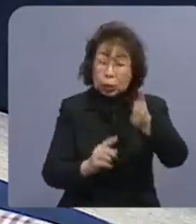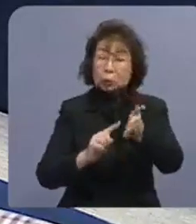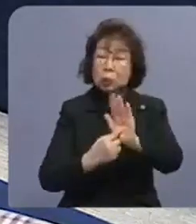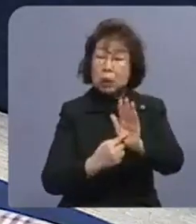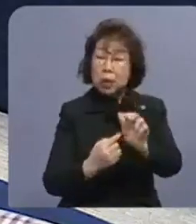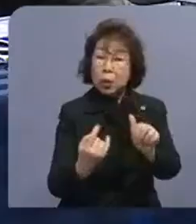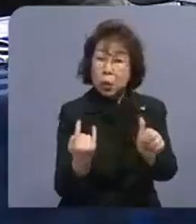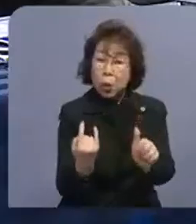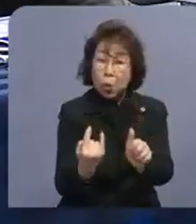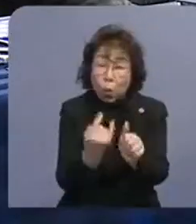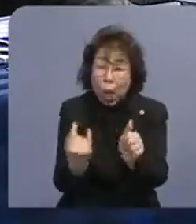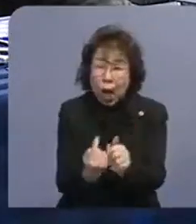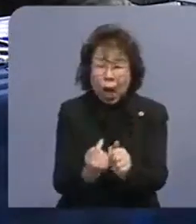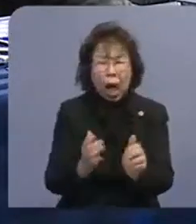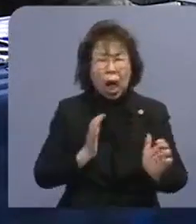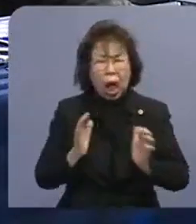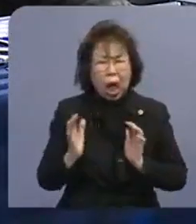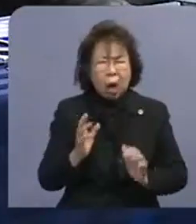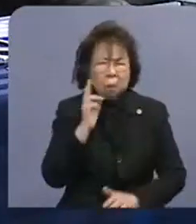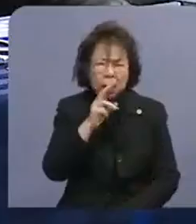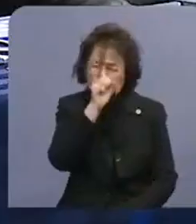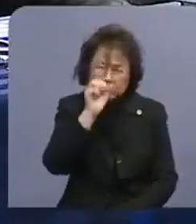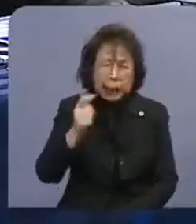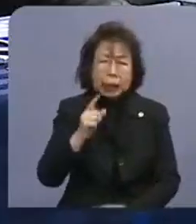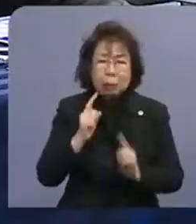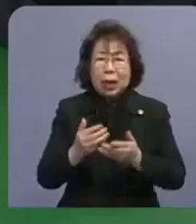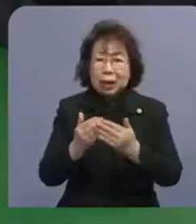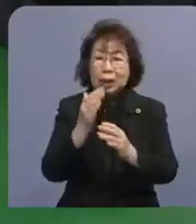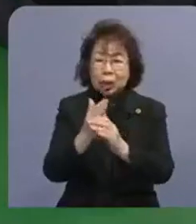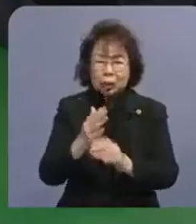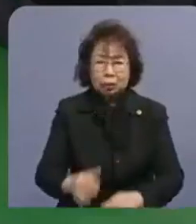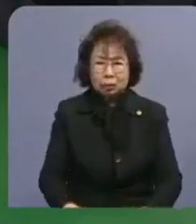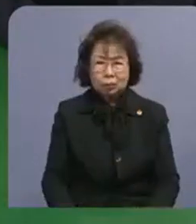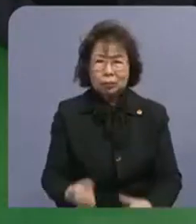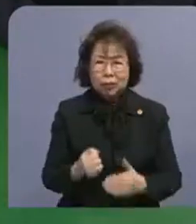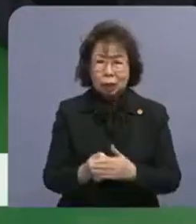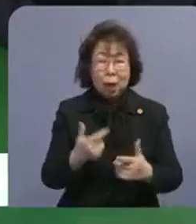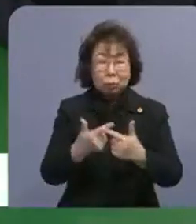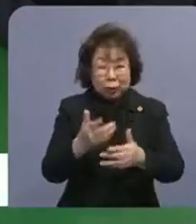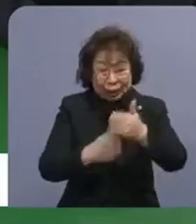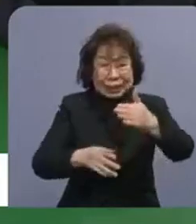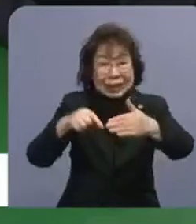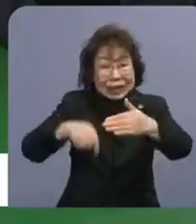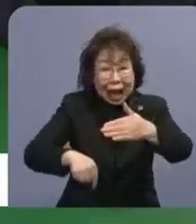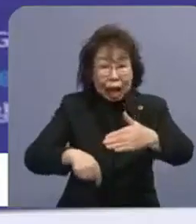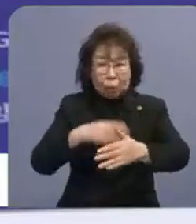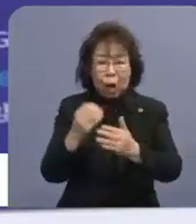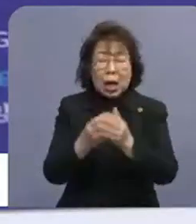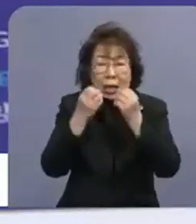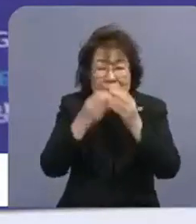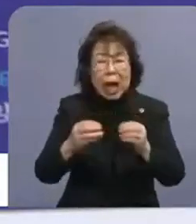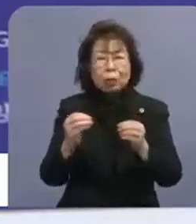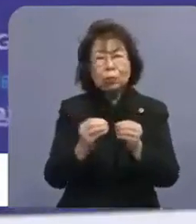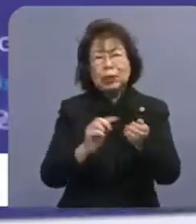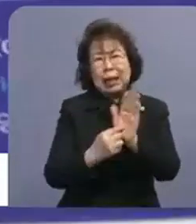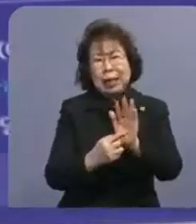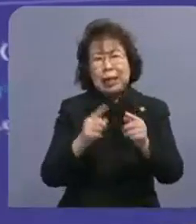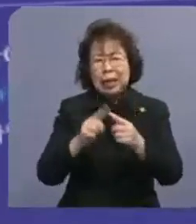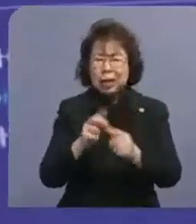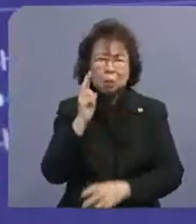위원회에서도 중복 논란이 일기도 했습니다 이렇다보니 부산시 내부에서조차 새로운 슬로건에 대해